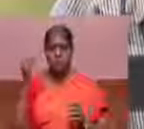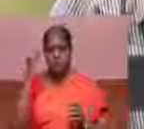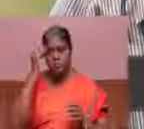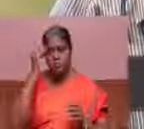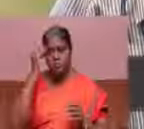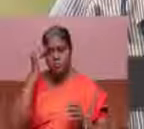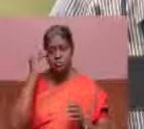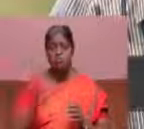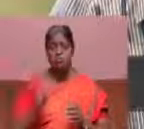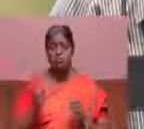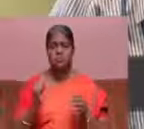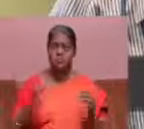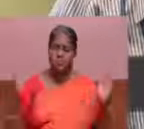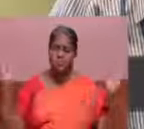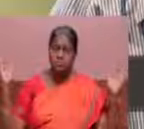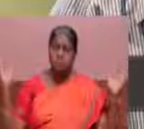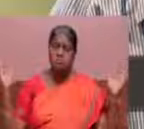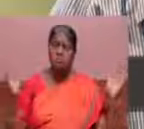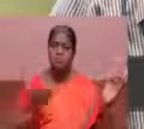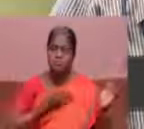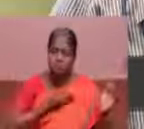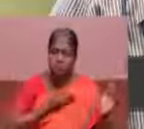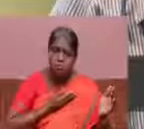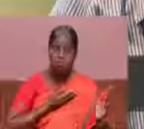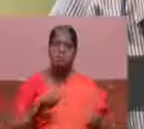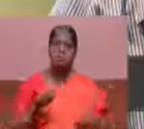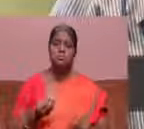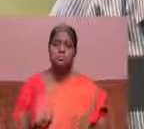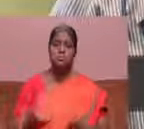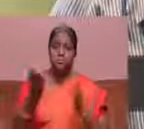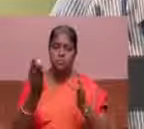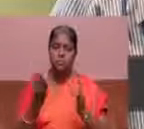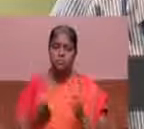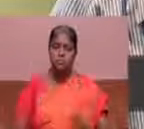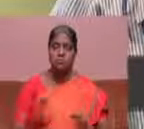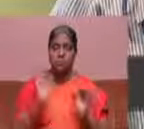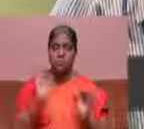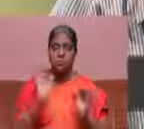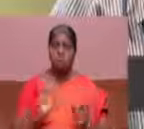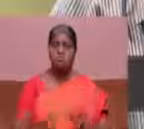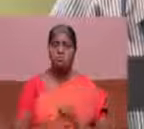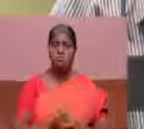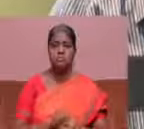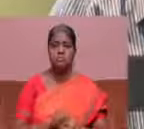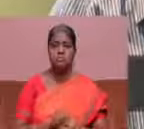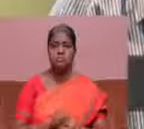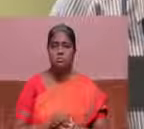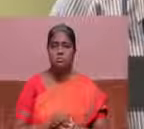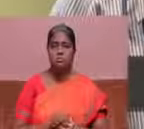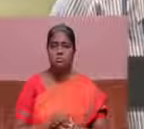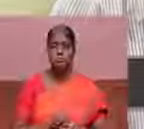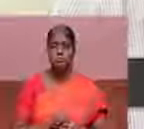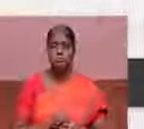மாற்றுத்திறனாளிகளின் நிலையினை புரிந்து கொண்டு நீங்கள் எவ்வளவு தூரம் மனிதாபிமானத்தோடு உதவ முற்படுகிறீர்கள் என்பதுதான்